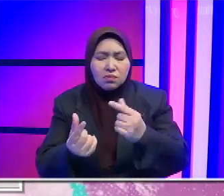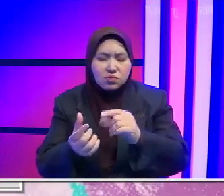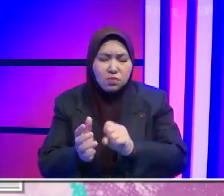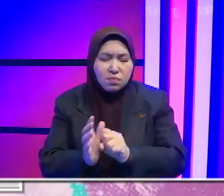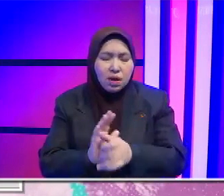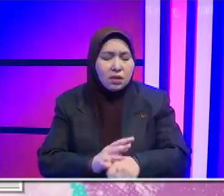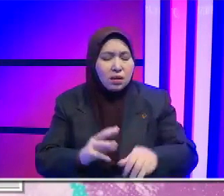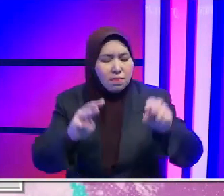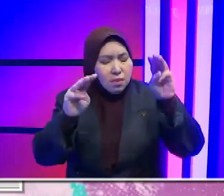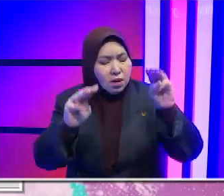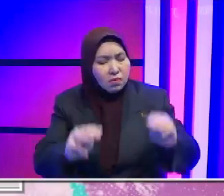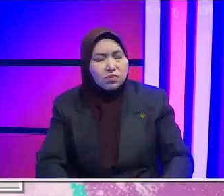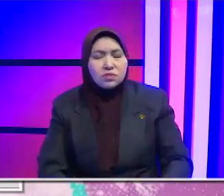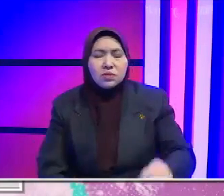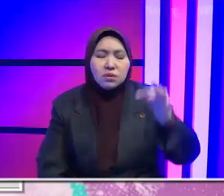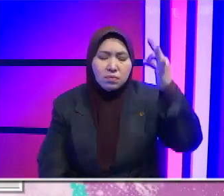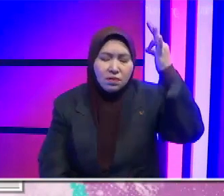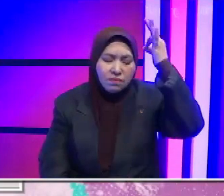أكثر